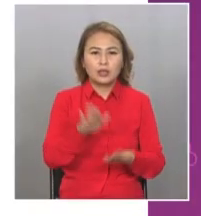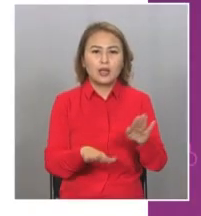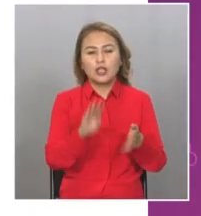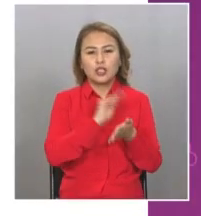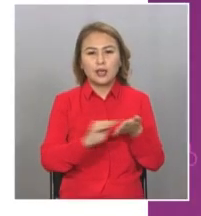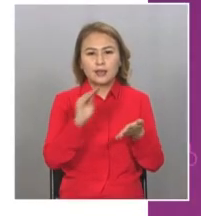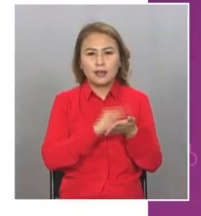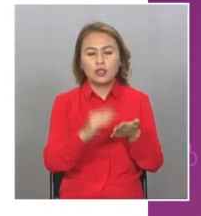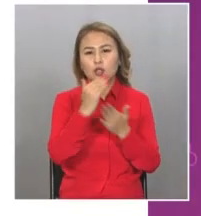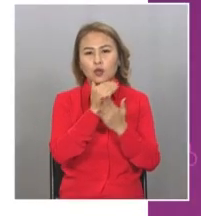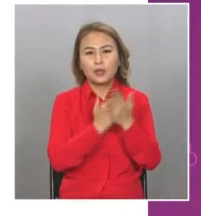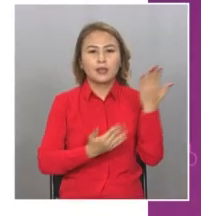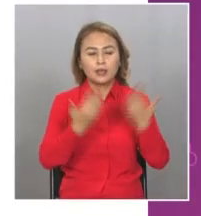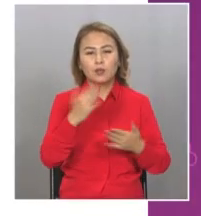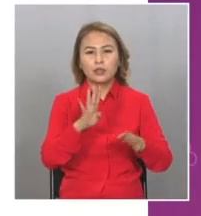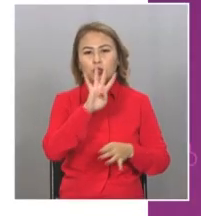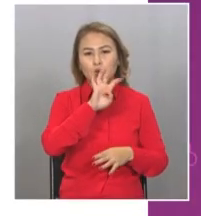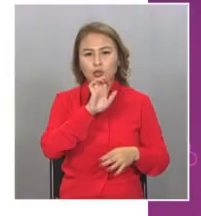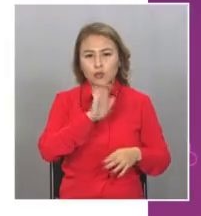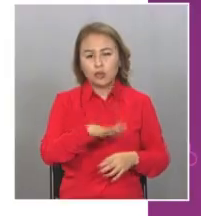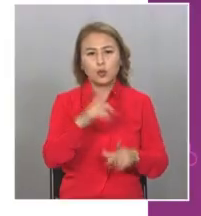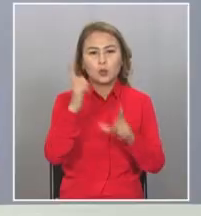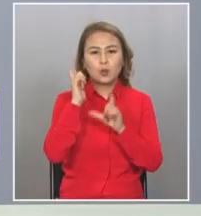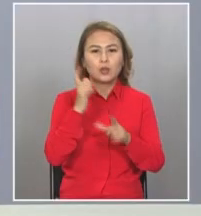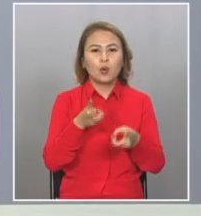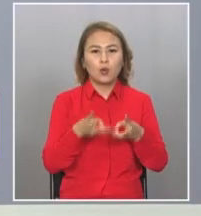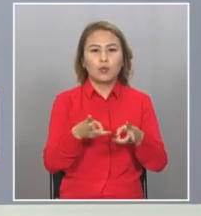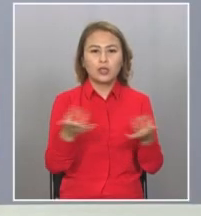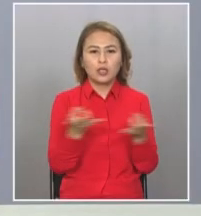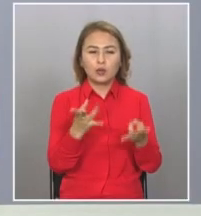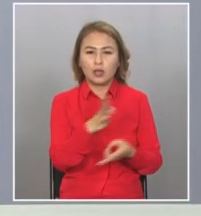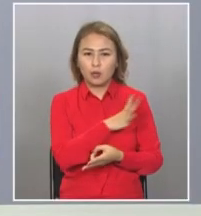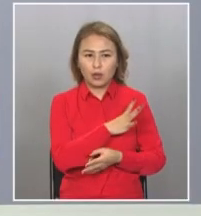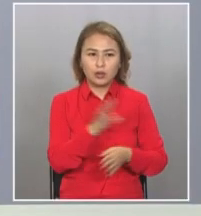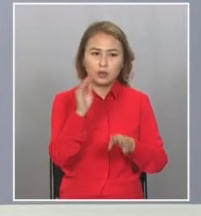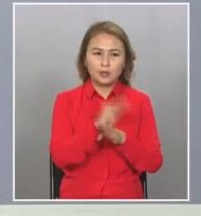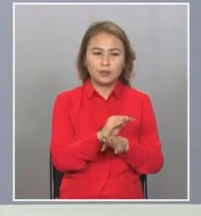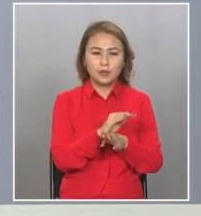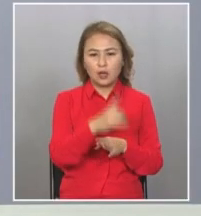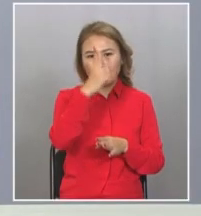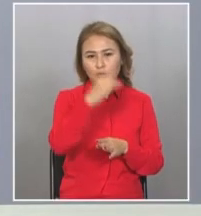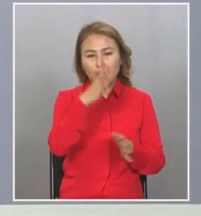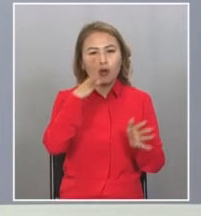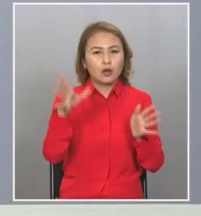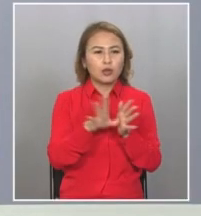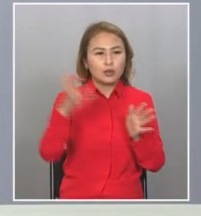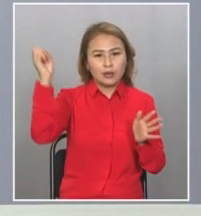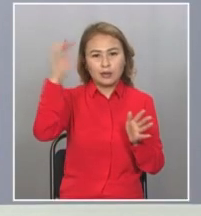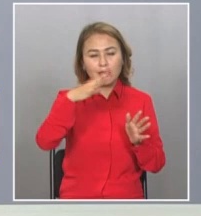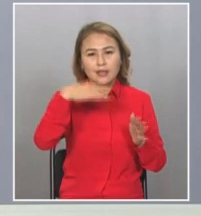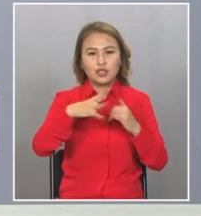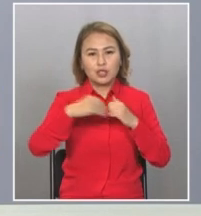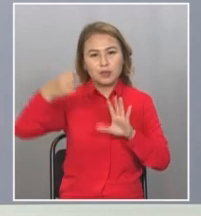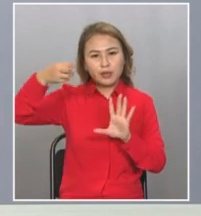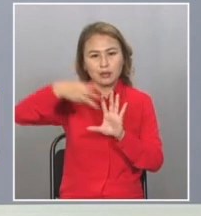жасанды жолмен алатын болсақ, 400 мың тонна көмір жағу керек болар еді. Ол дегеніміз күн энергиясының жер бетіне